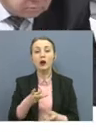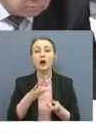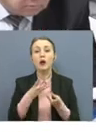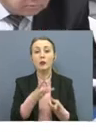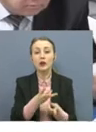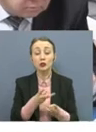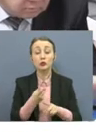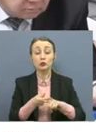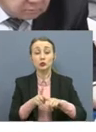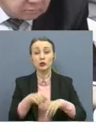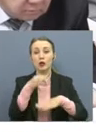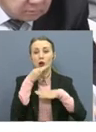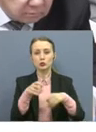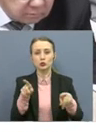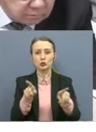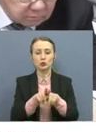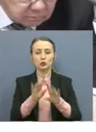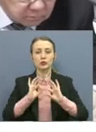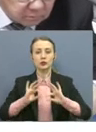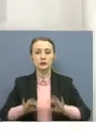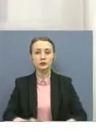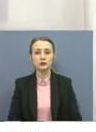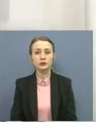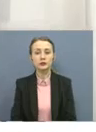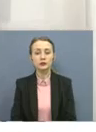шаралары бойынша орынбасары Асқар Мұратұлы тыңдады.